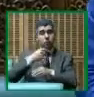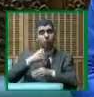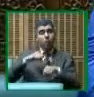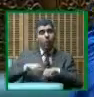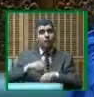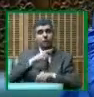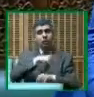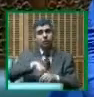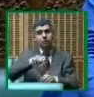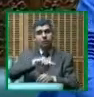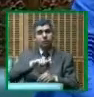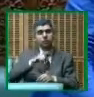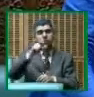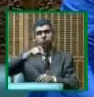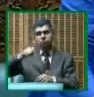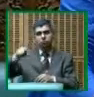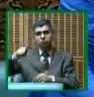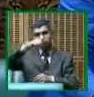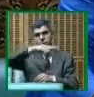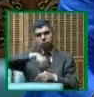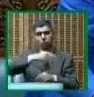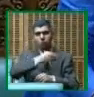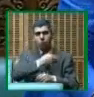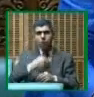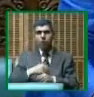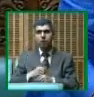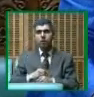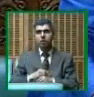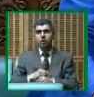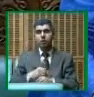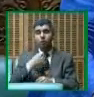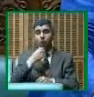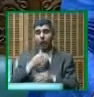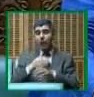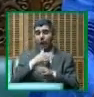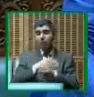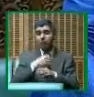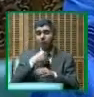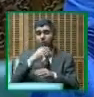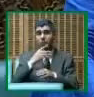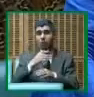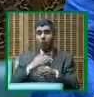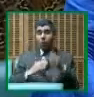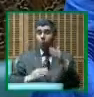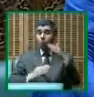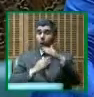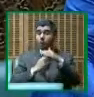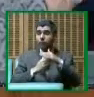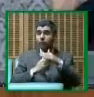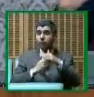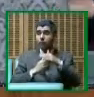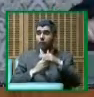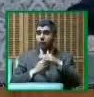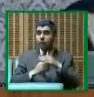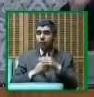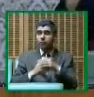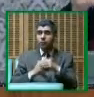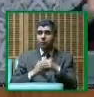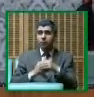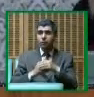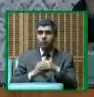الوزراء، السادة المستشارين والمستشارات. قبل ما ندخل في السؤال سيد الرئيس، تحبس الوقت إلى كان ممكن. ما كان